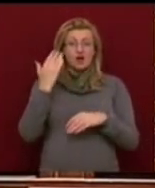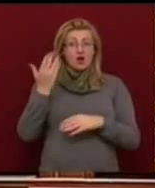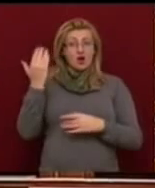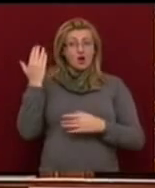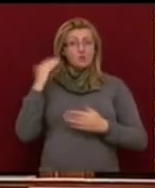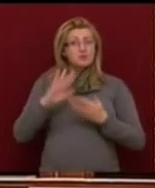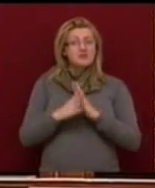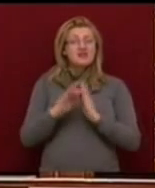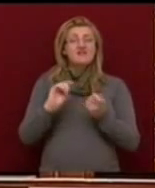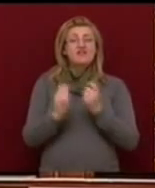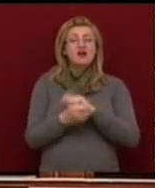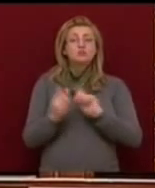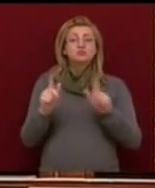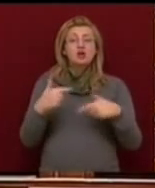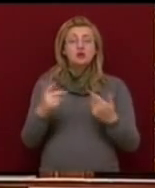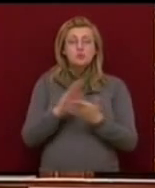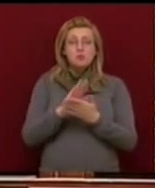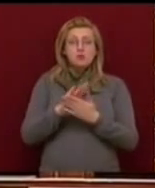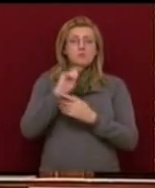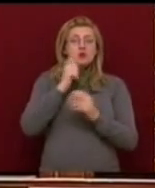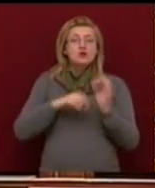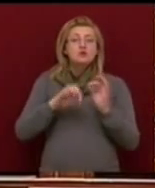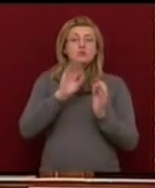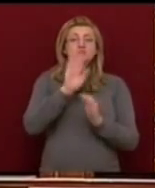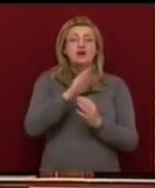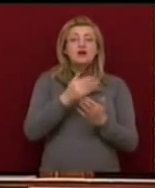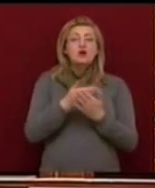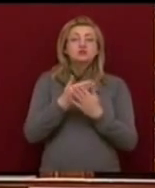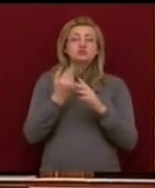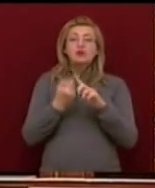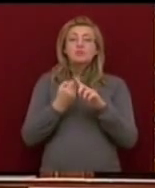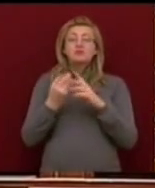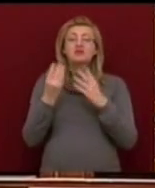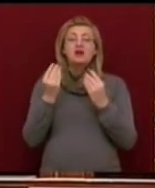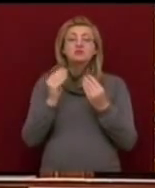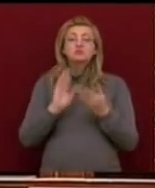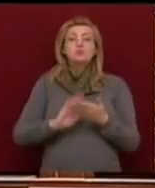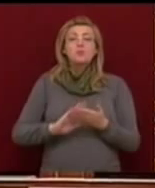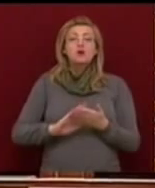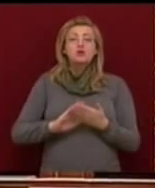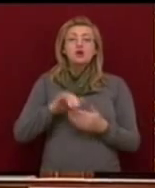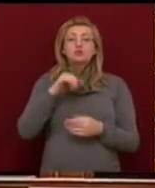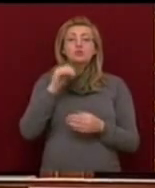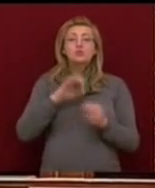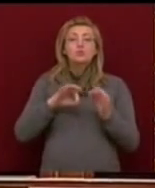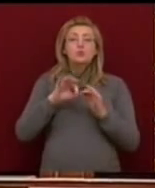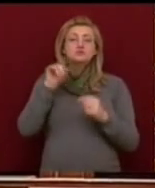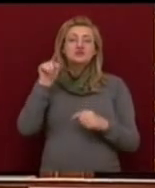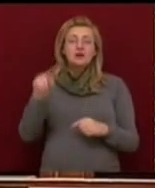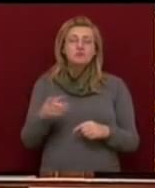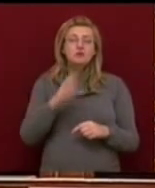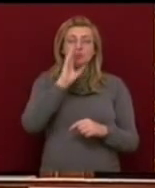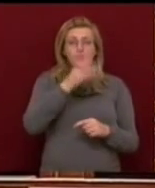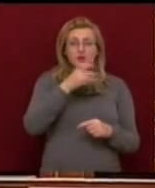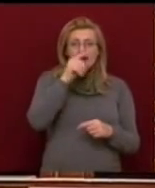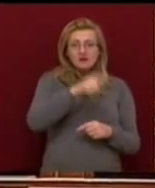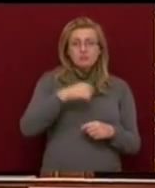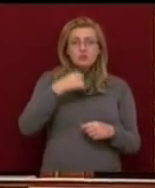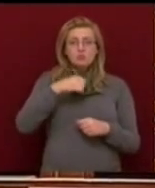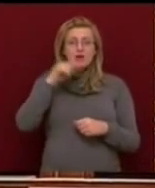volna változatlanul, Magyarország számára csak azok a gazdaságpolitikai eszközök maradnak, mint Görögországban, Bulgáriában,